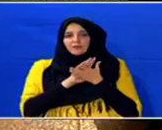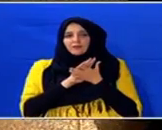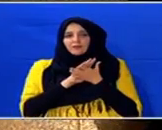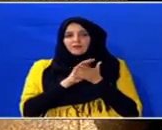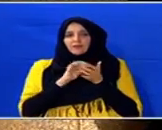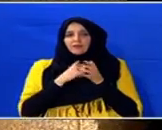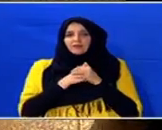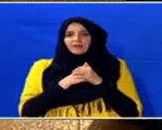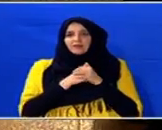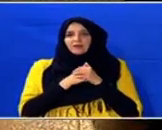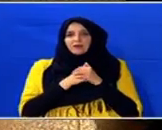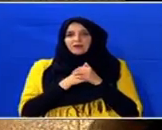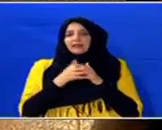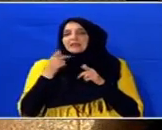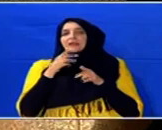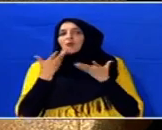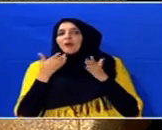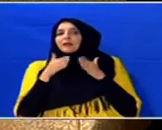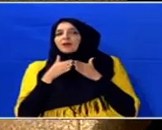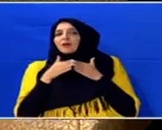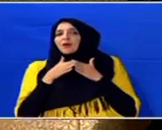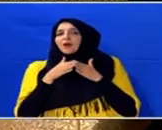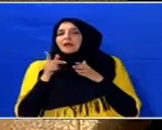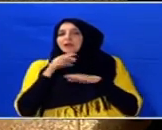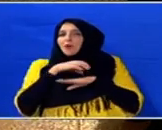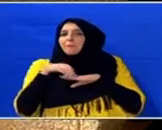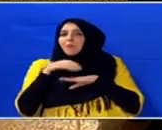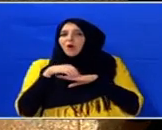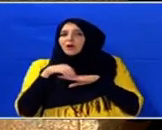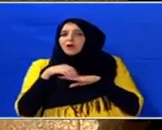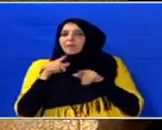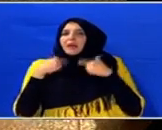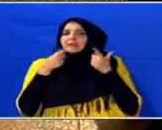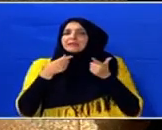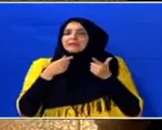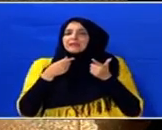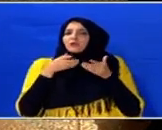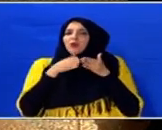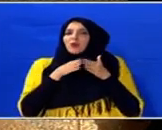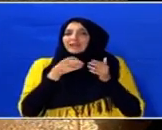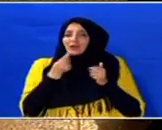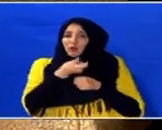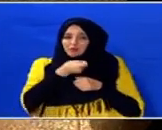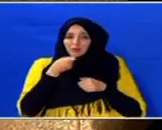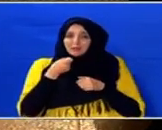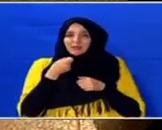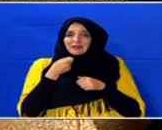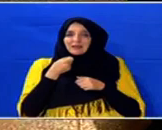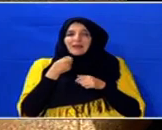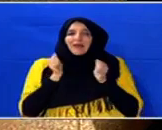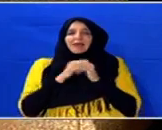أم شيماء، شو قالوا له في البنكة؟ قالوا لها في البنكة كي راح الابن تاعها باش يرفد الأموال هذوك مع